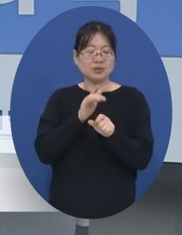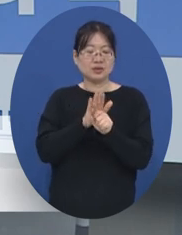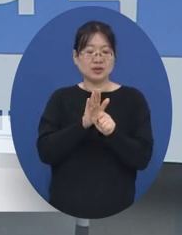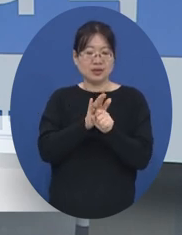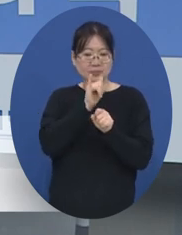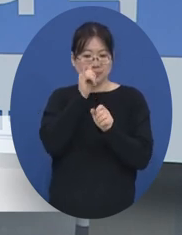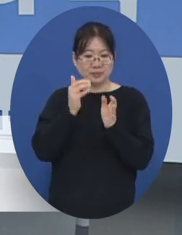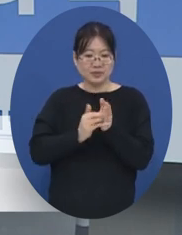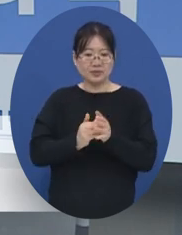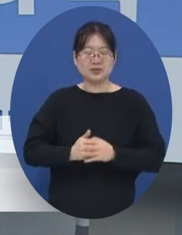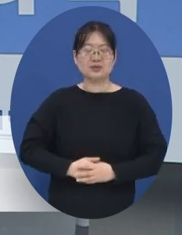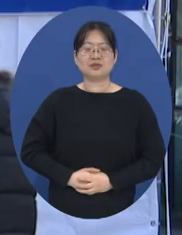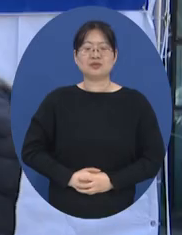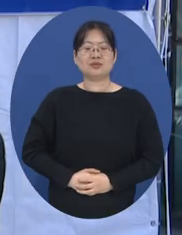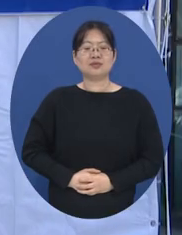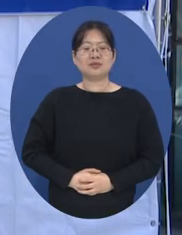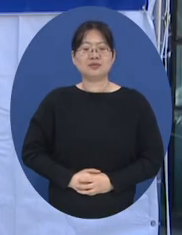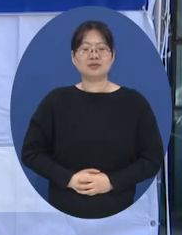최창수 기잡니다